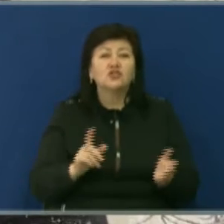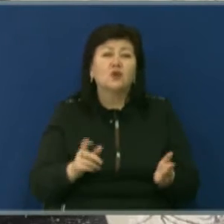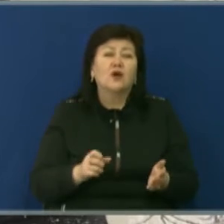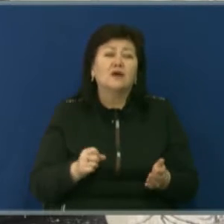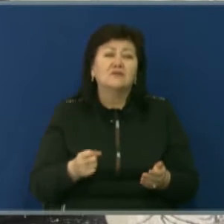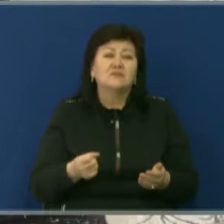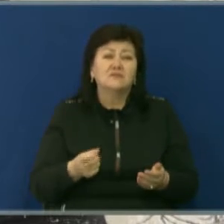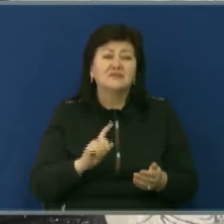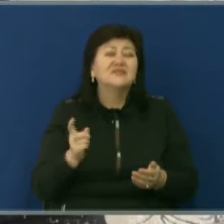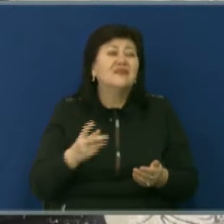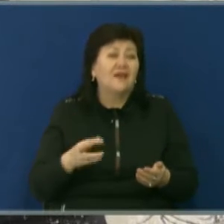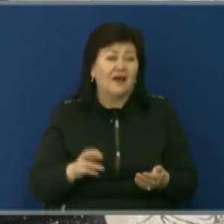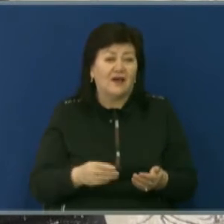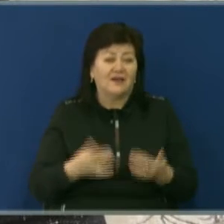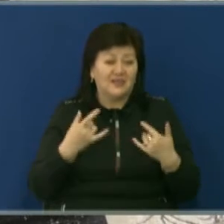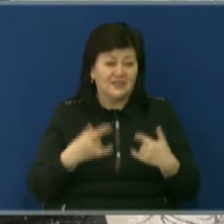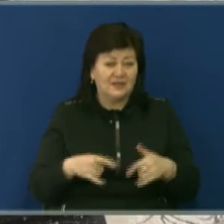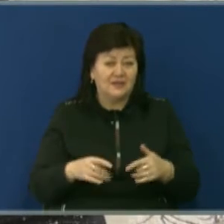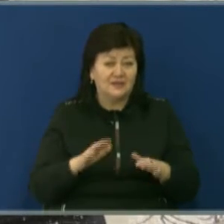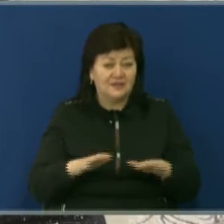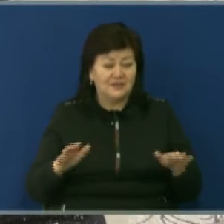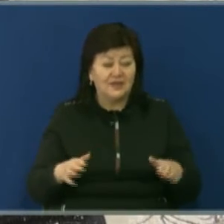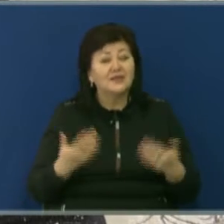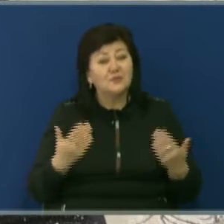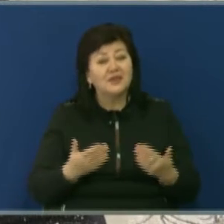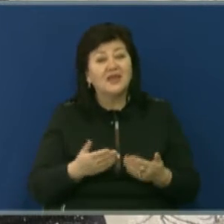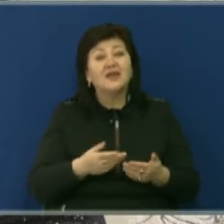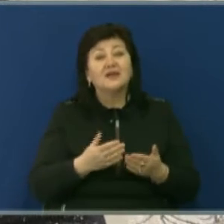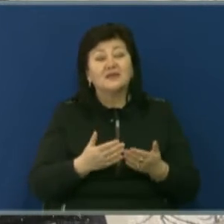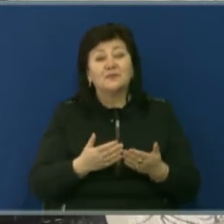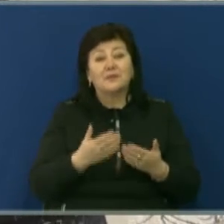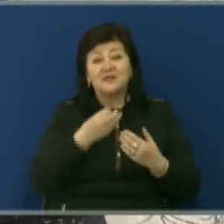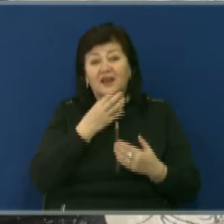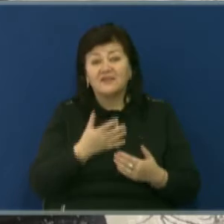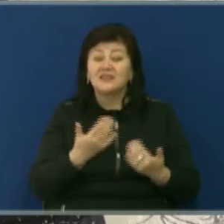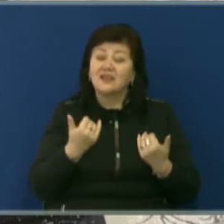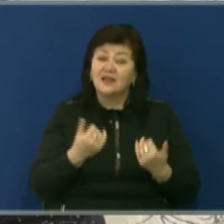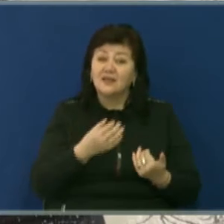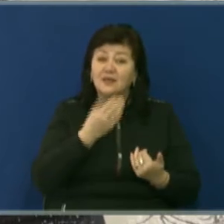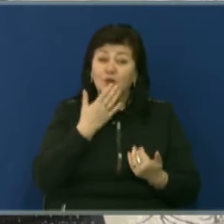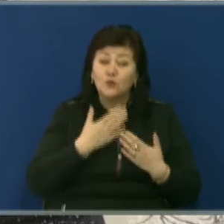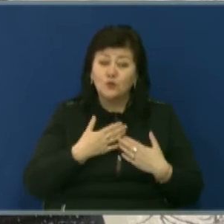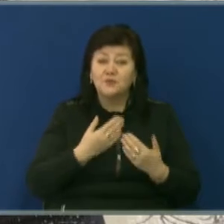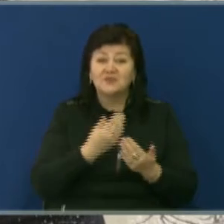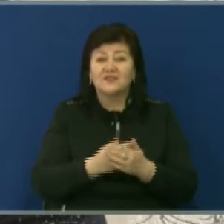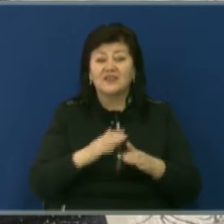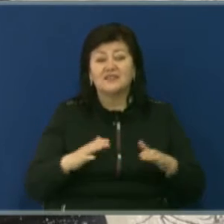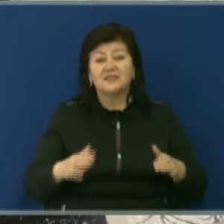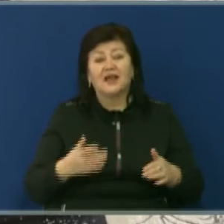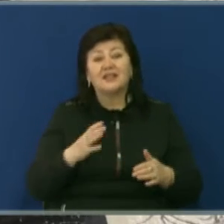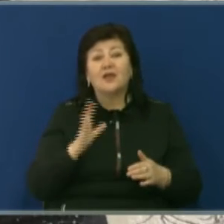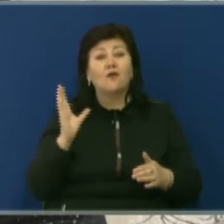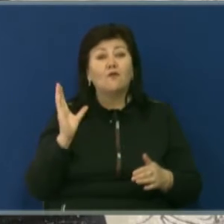Уақыт өте келе біз балаларымыздың игілігін көретінімізге сенімдіміз. Қазірдің өзінде олар бізге кез келген жағдайда көмектесуге тырысады.